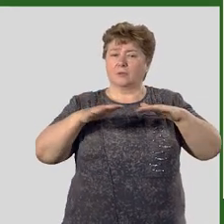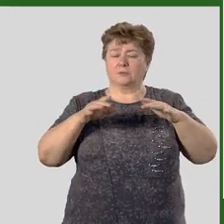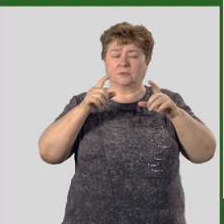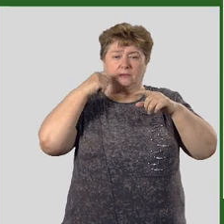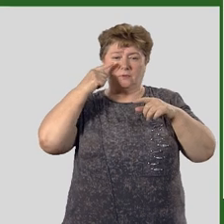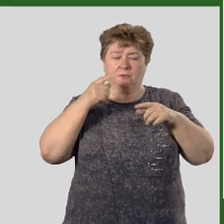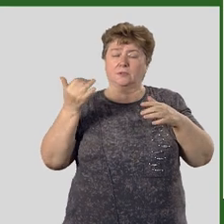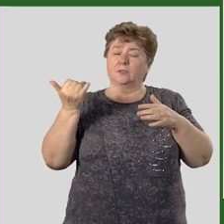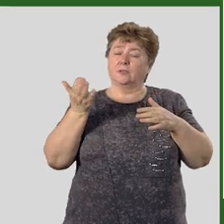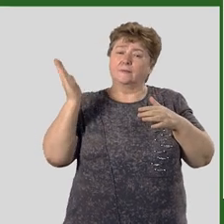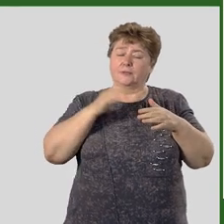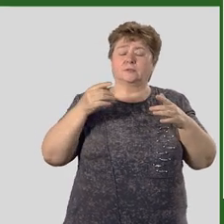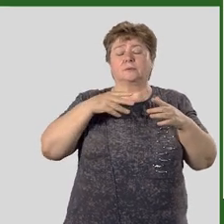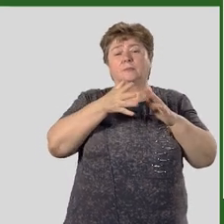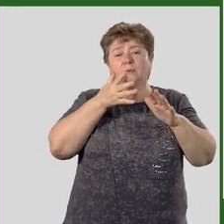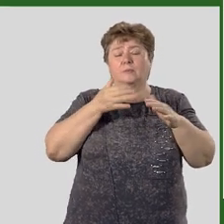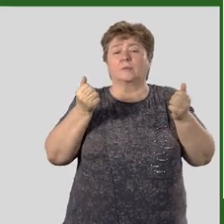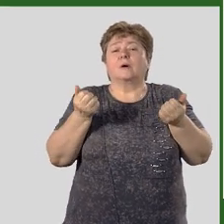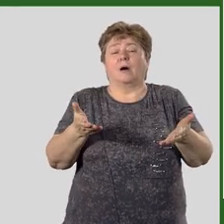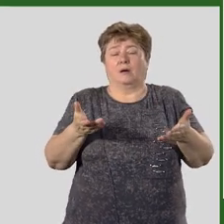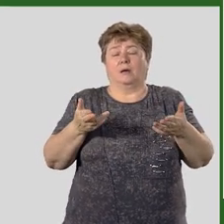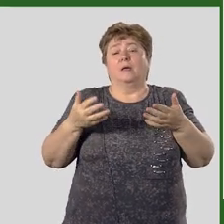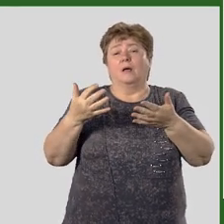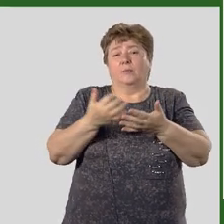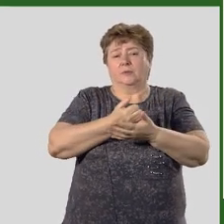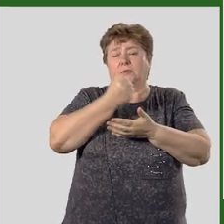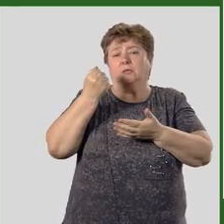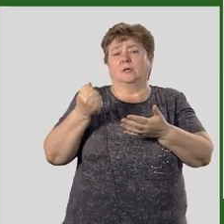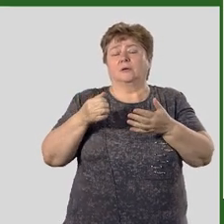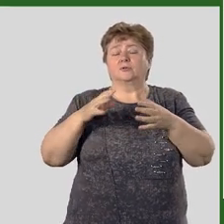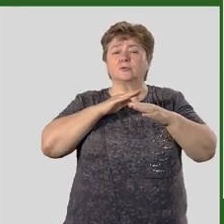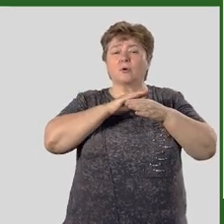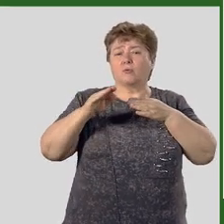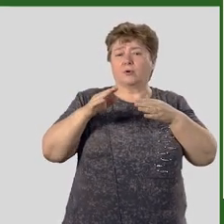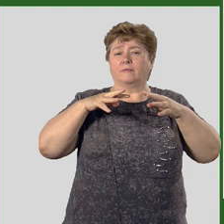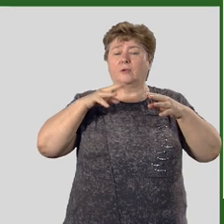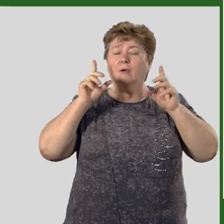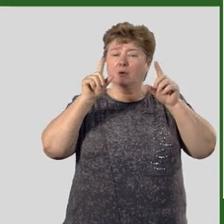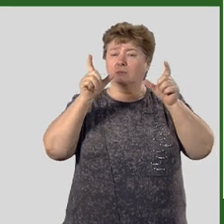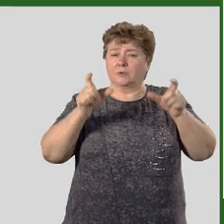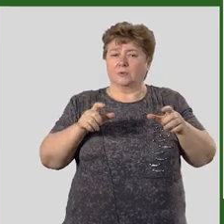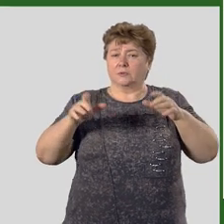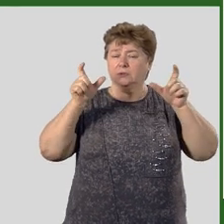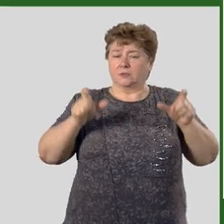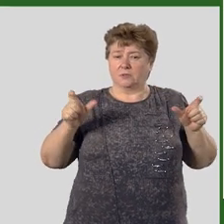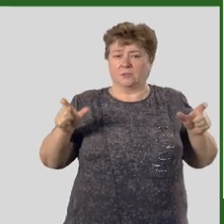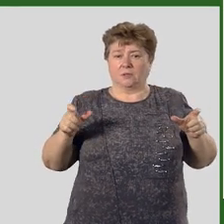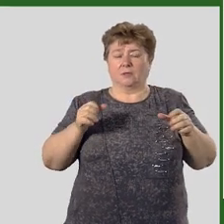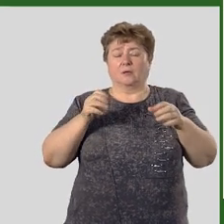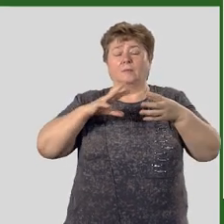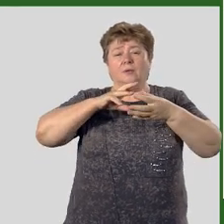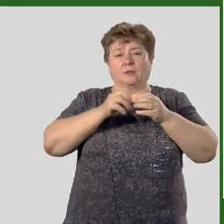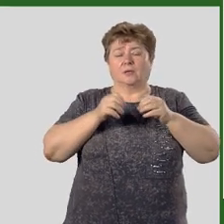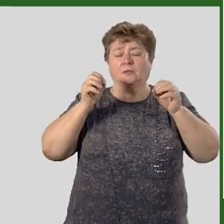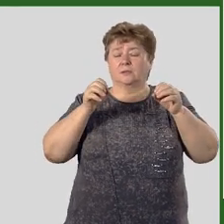Кыргызстане, давайте выясним, каким образом определяется уровень миграции населения. При анализе